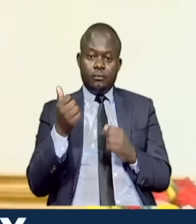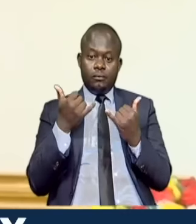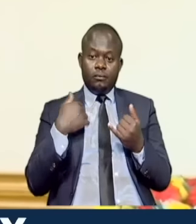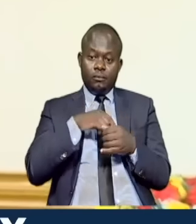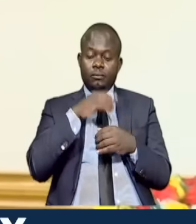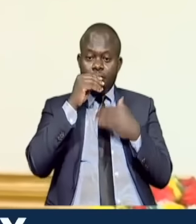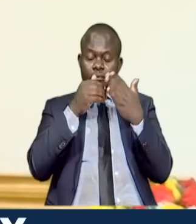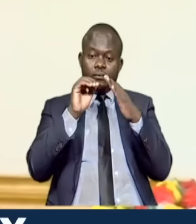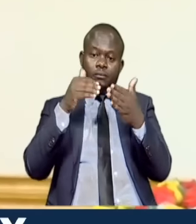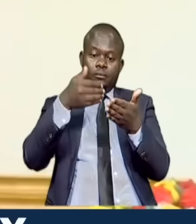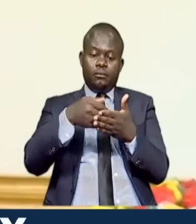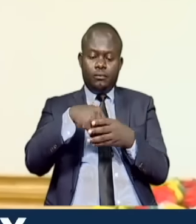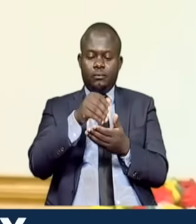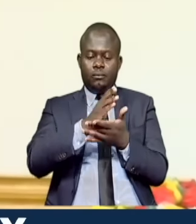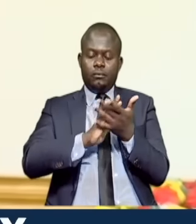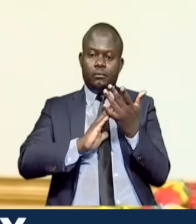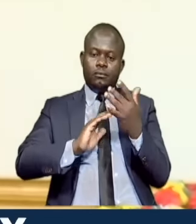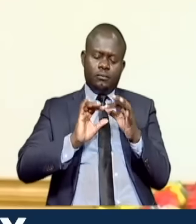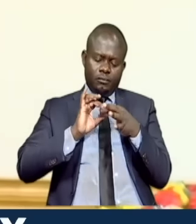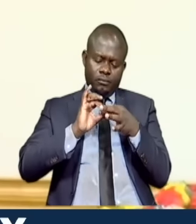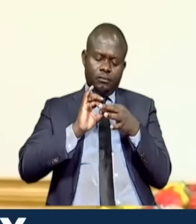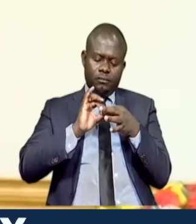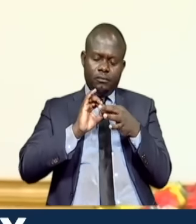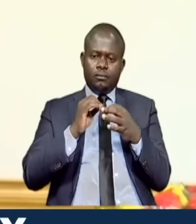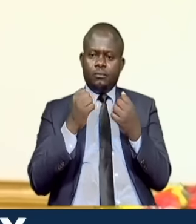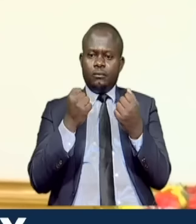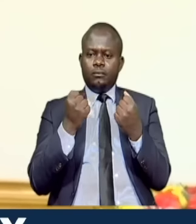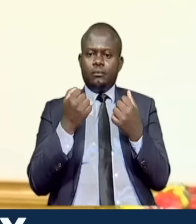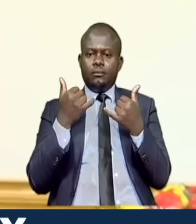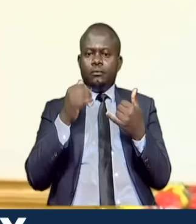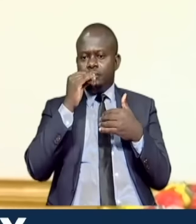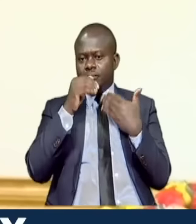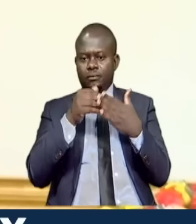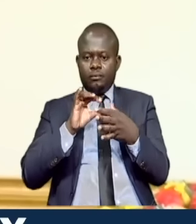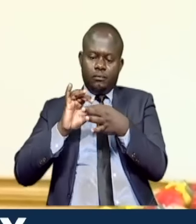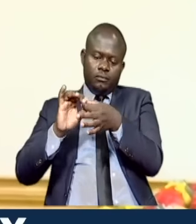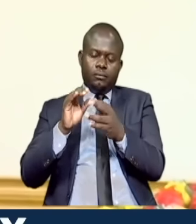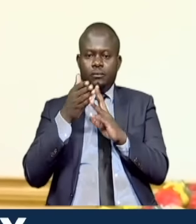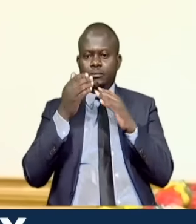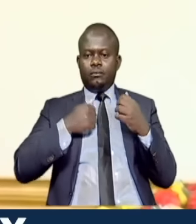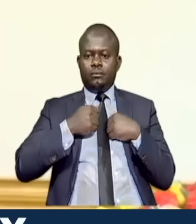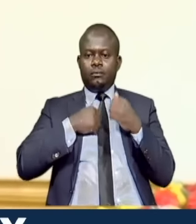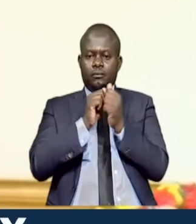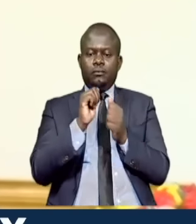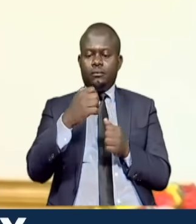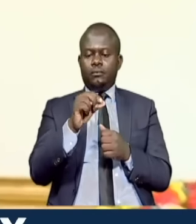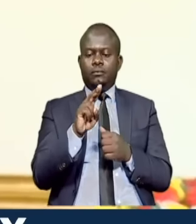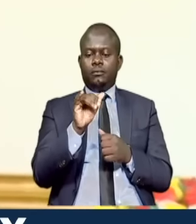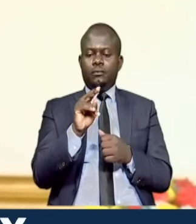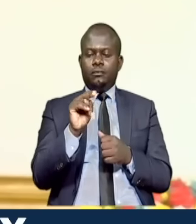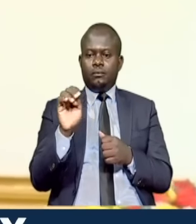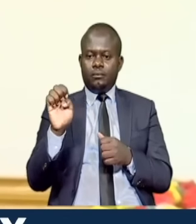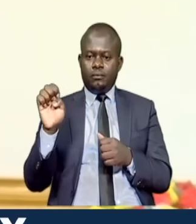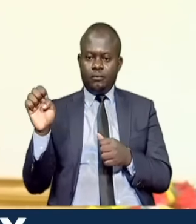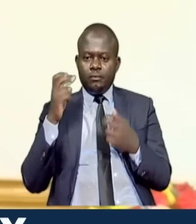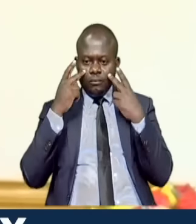ubu tugeze mu gice cyo kuwushimangira biruseho, ndavuga uwo mubano hagati y'u Rwanda na Guinea, tureba